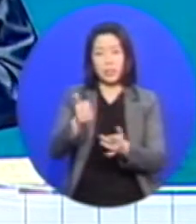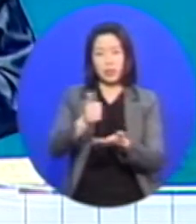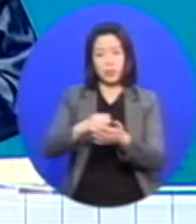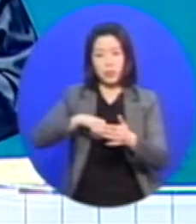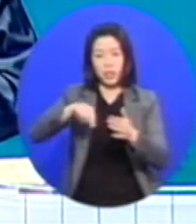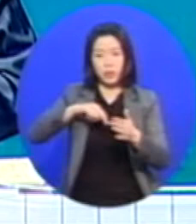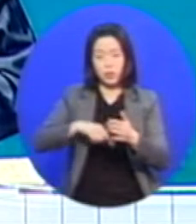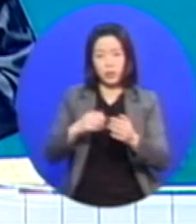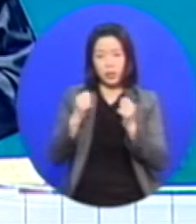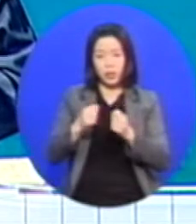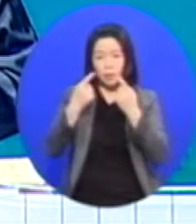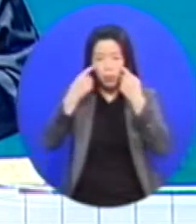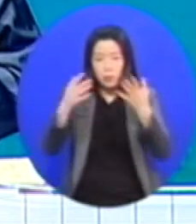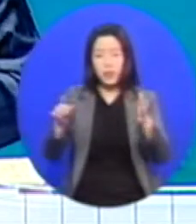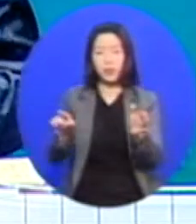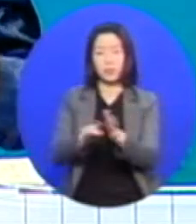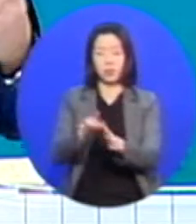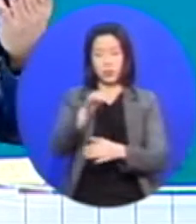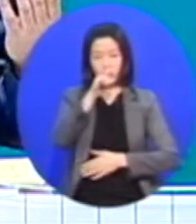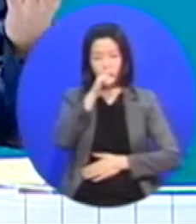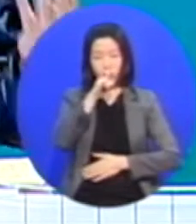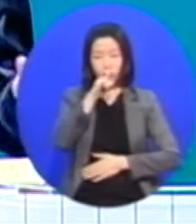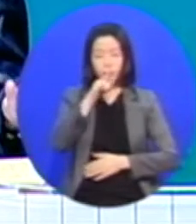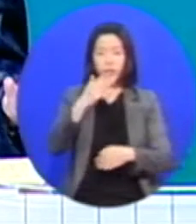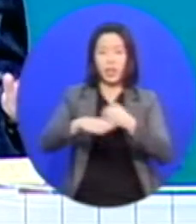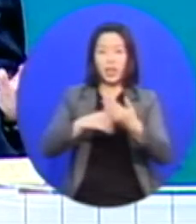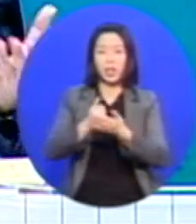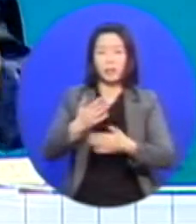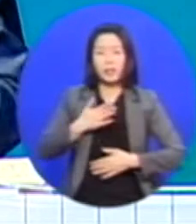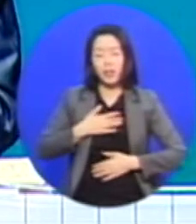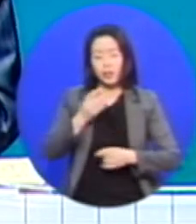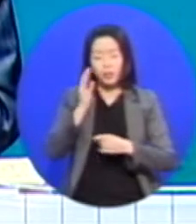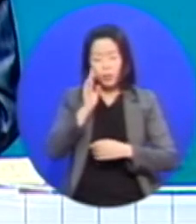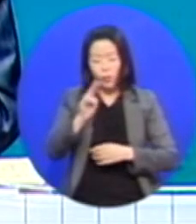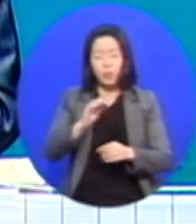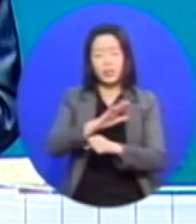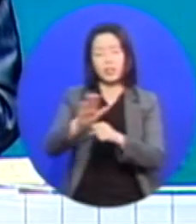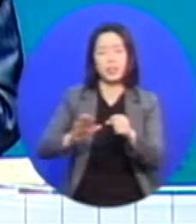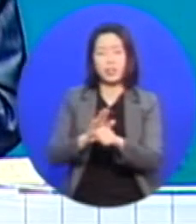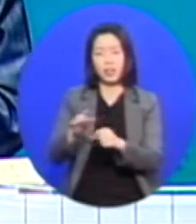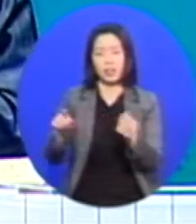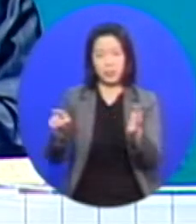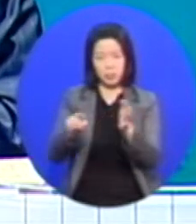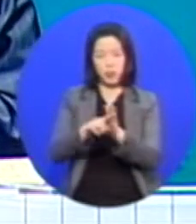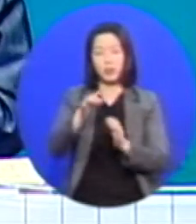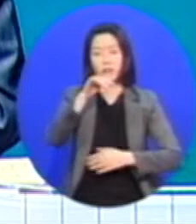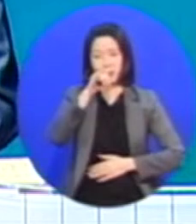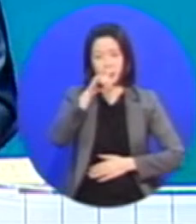너무나 분명히 믿고 있고 하나님은 나를 너무나 사랑하신다는 것을 믿고 있고